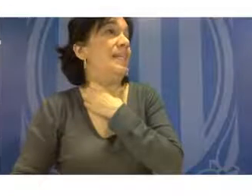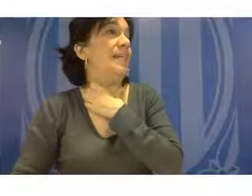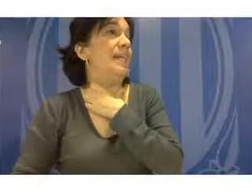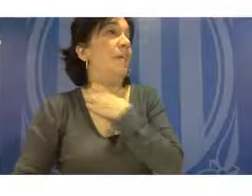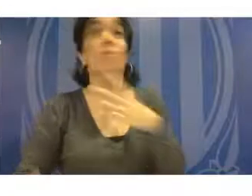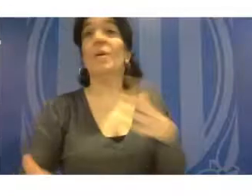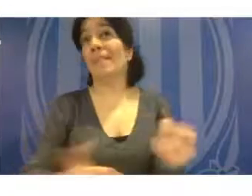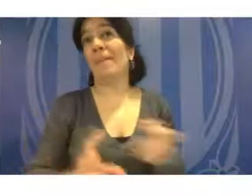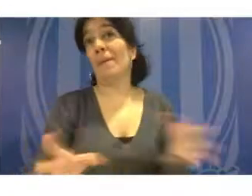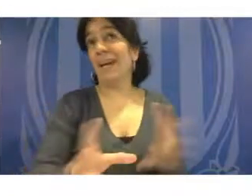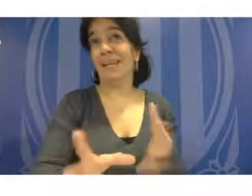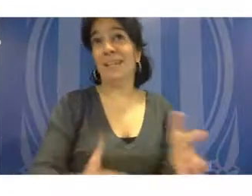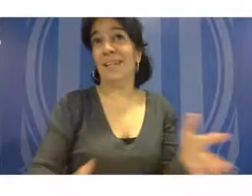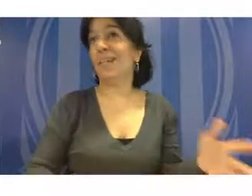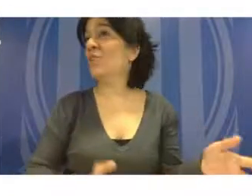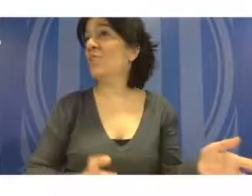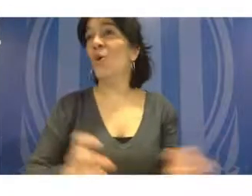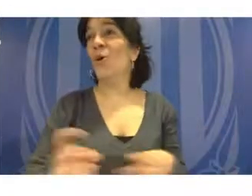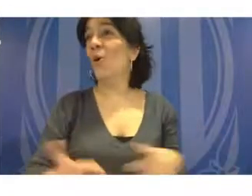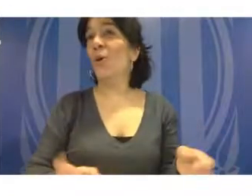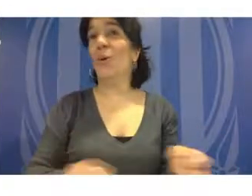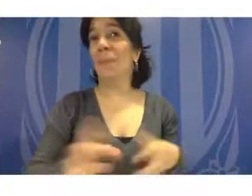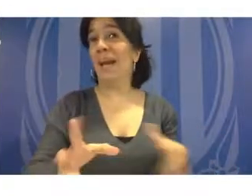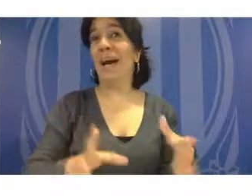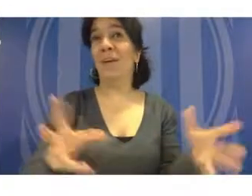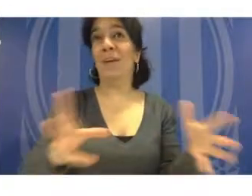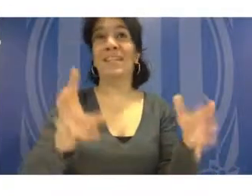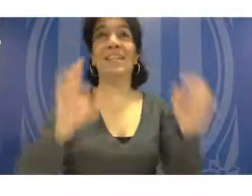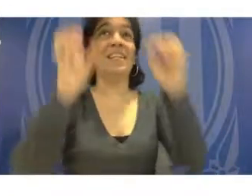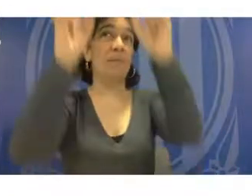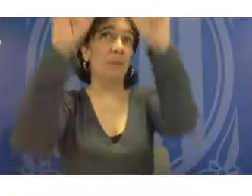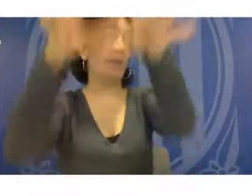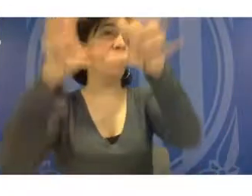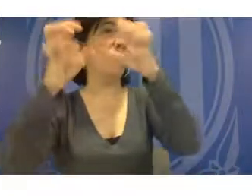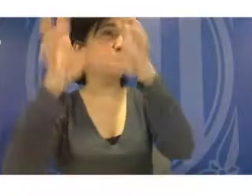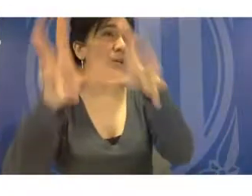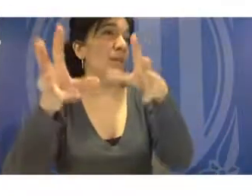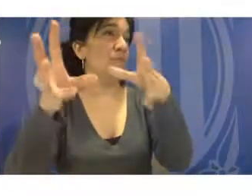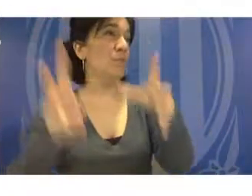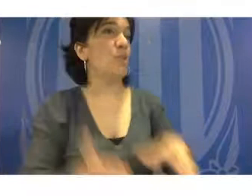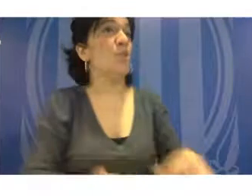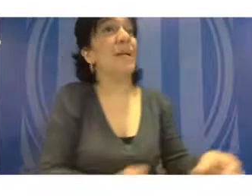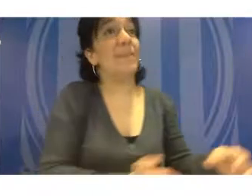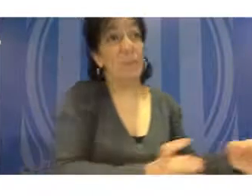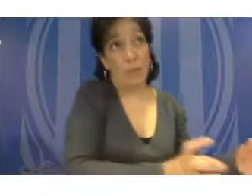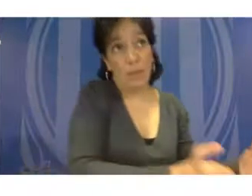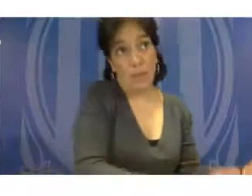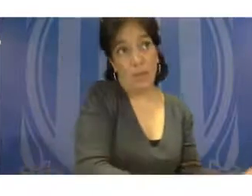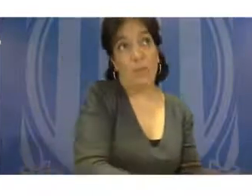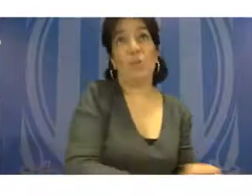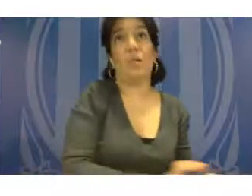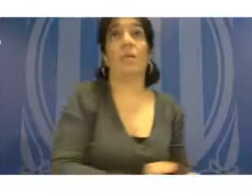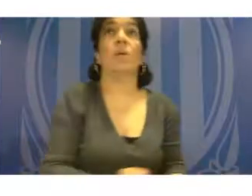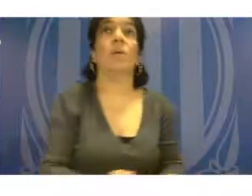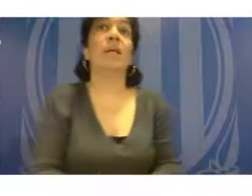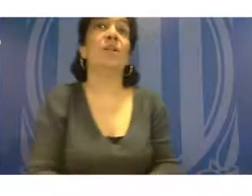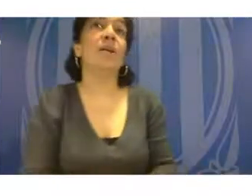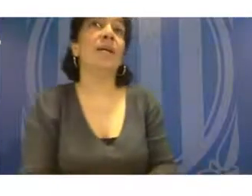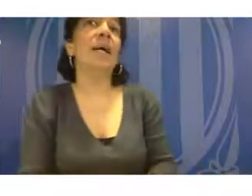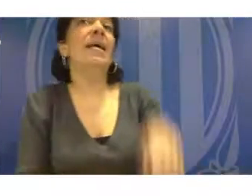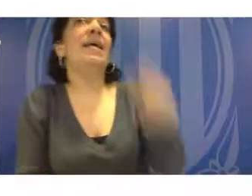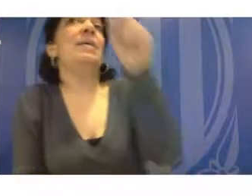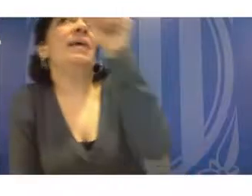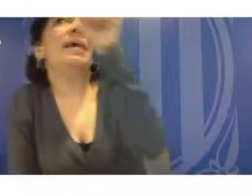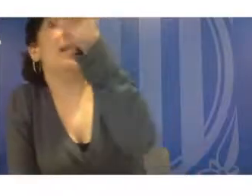si algú està de vacances o malalt o el que sigui, sempre puguem anar a buscar la informació i no quedi vinculada en una bústia de correu